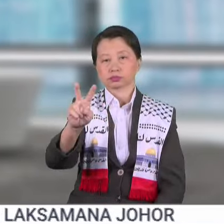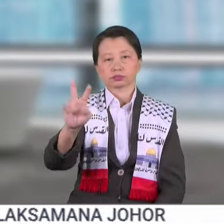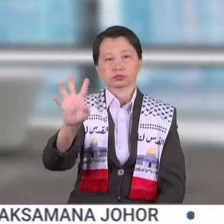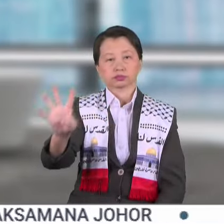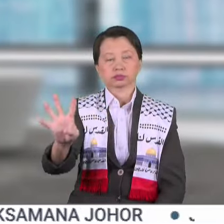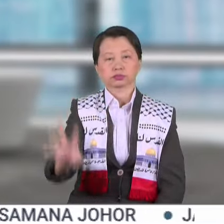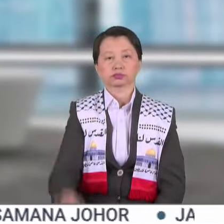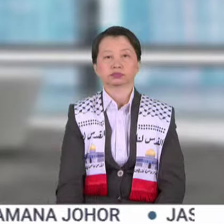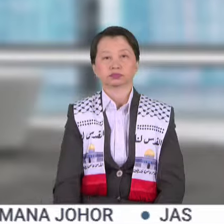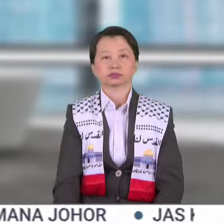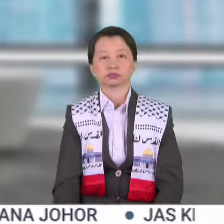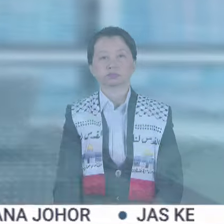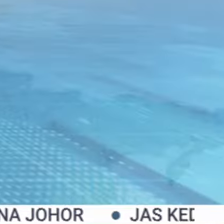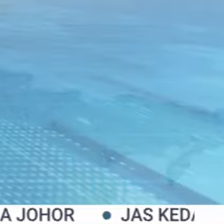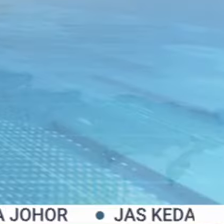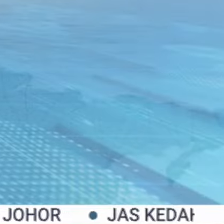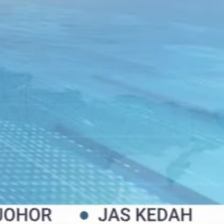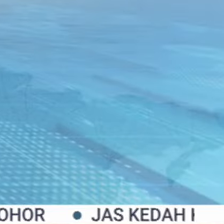2024.